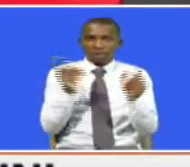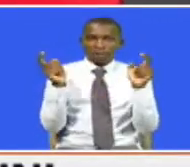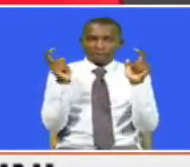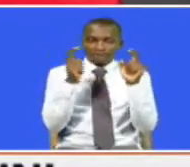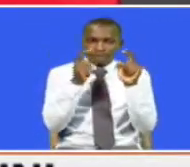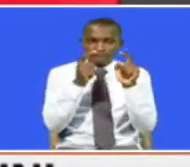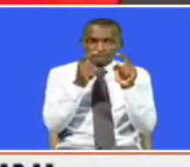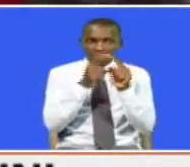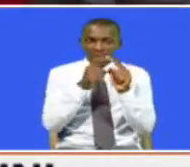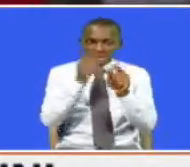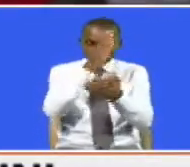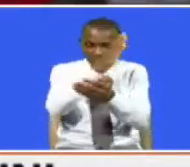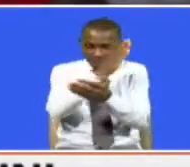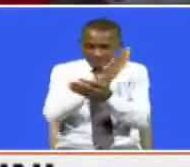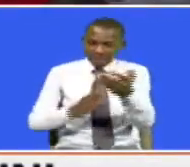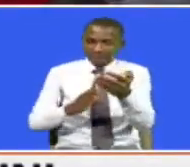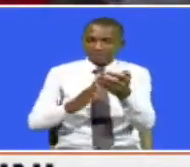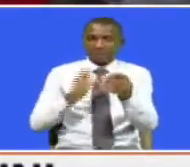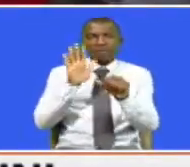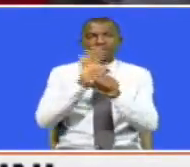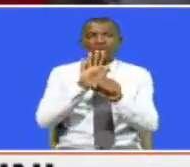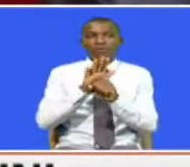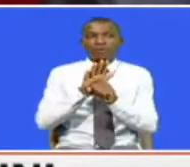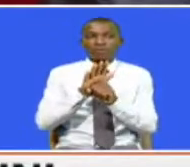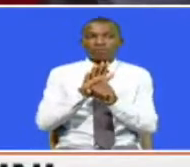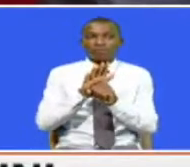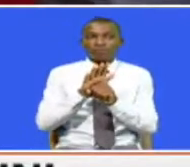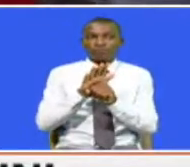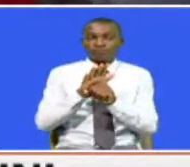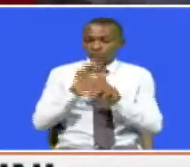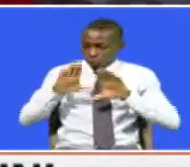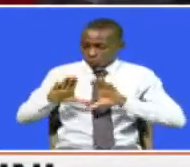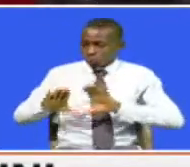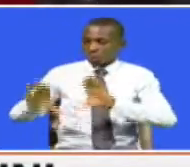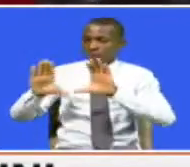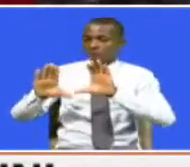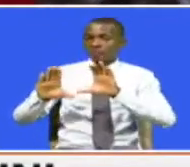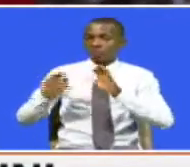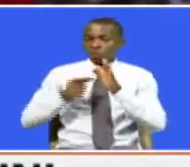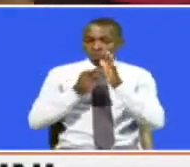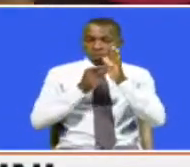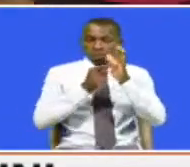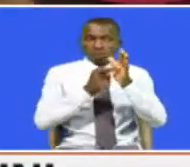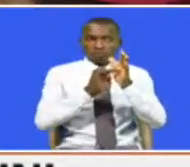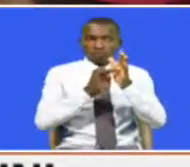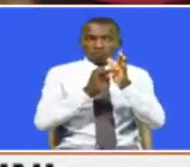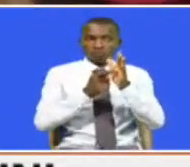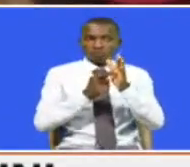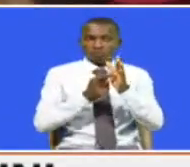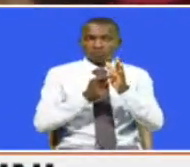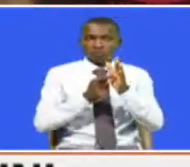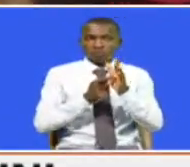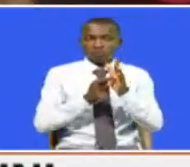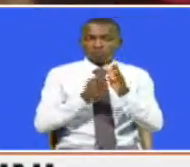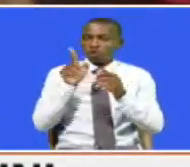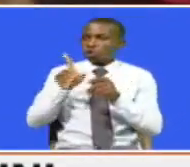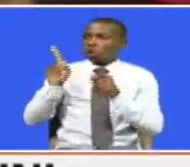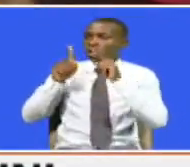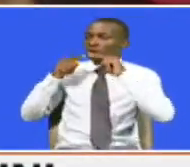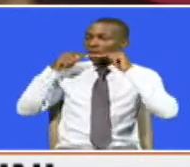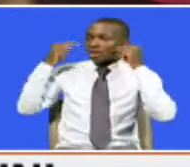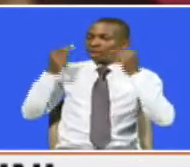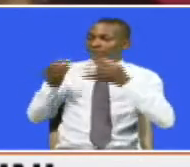cut to my core. You have loved unconditionally and stood through thick and thin. Your laughter gave us joy